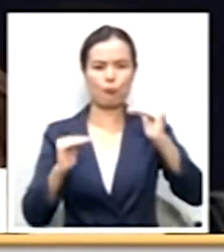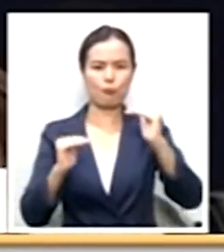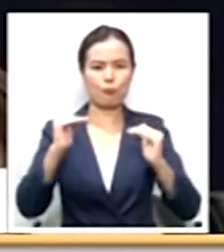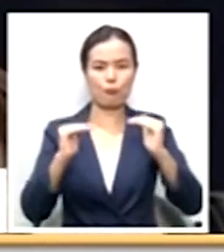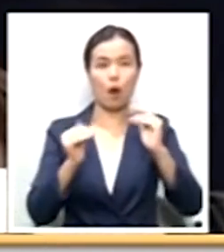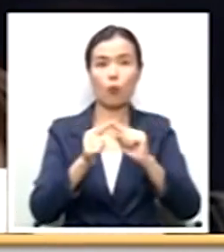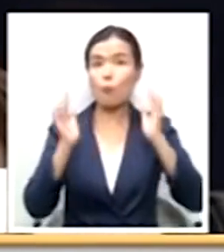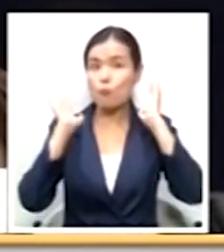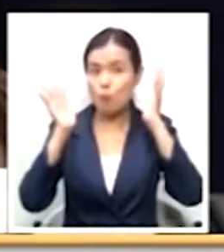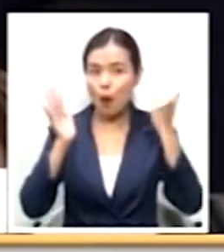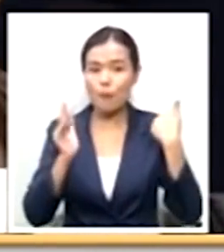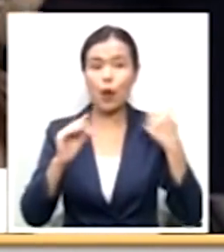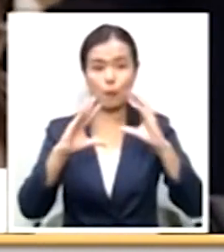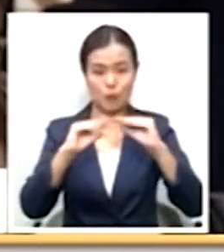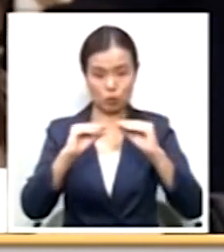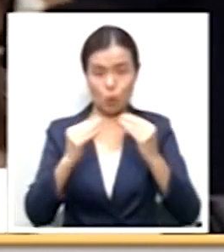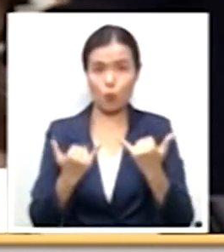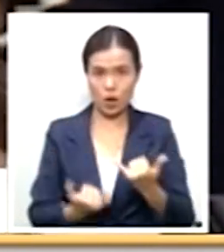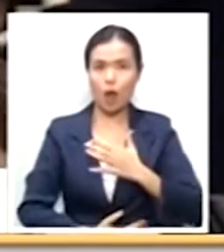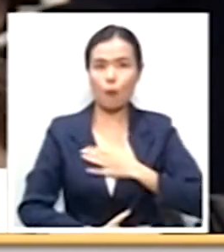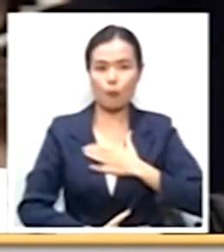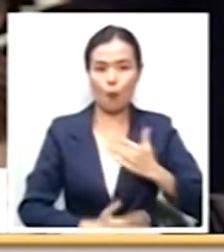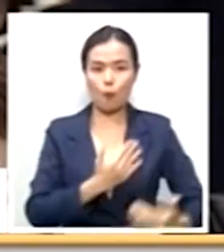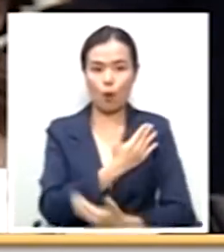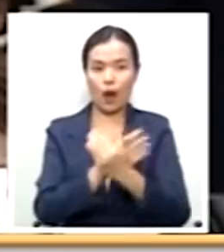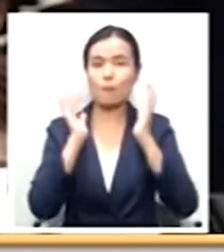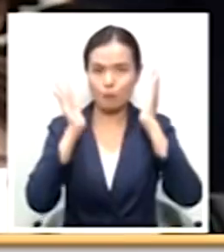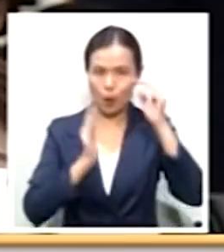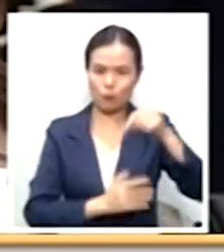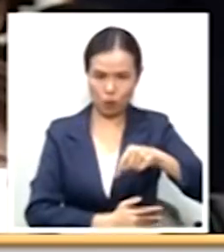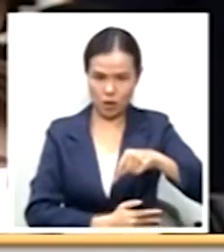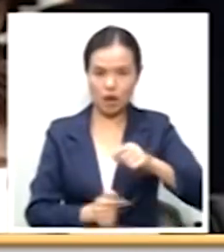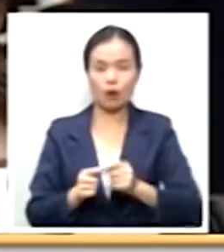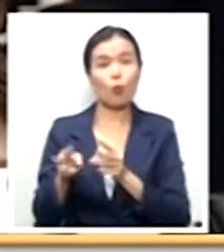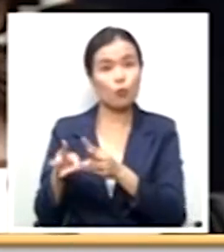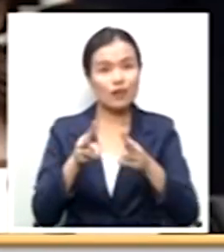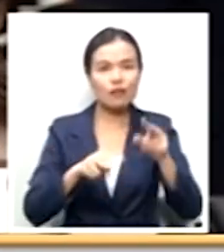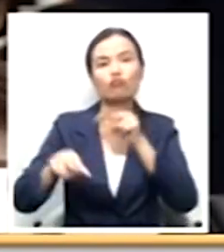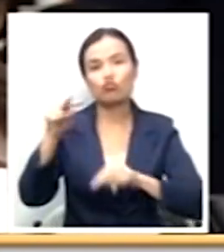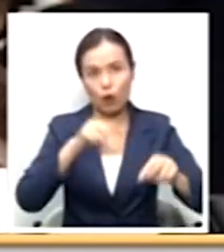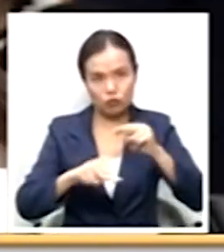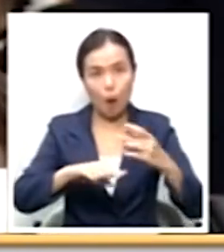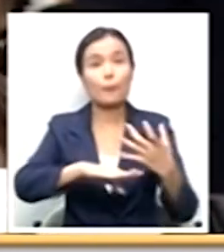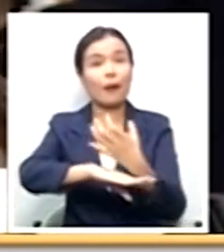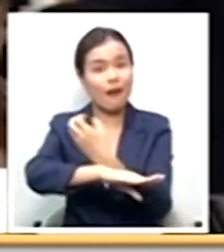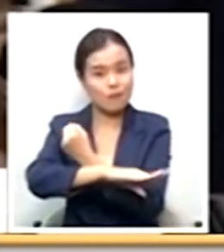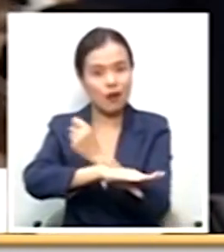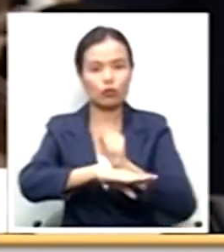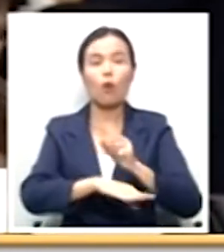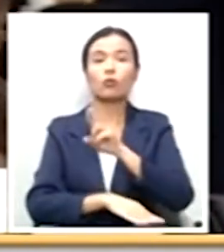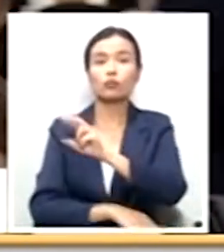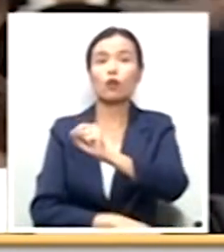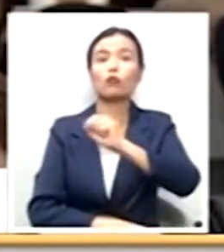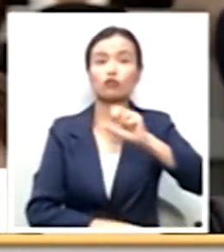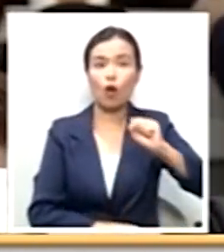นี้ด้วยการที่เราประชุมกันวันนี้และผมมีโอกาสยืนอภิปรายตรงนี้นี่แหละครับคือช่องทางการตรวจสอบในทางการเมืองที่สภาผู้แทนราษฎ